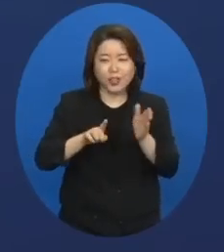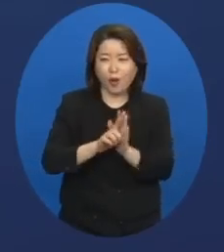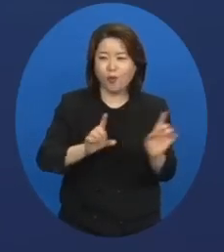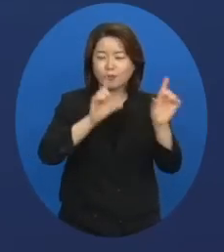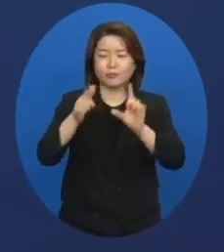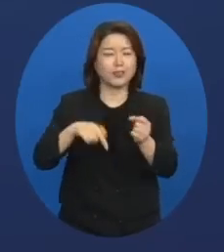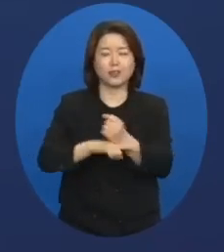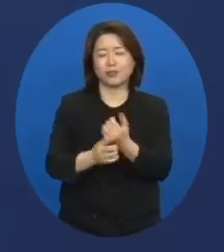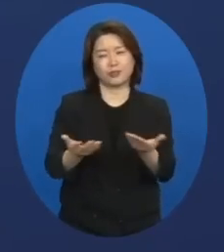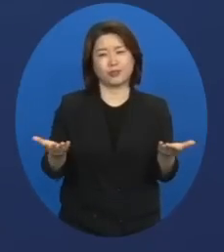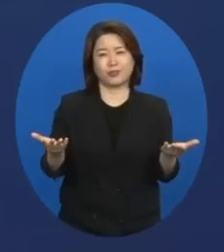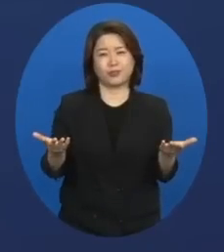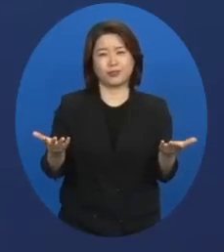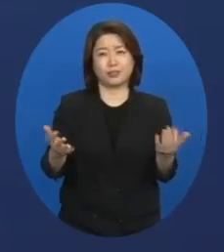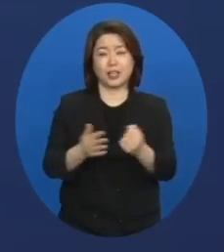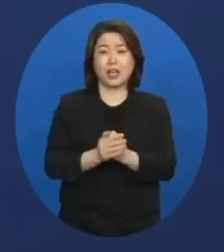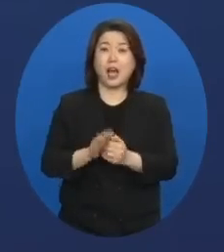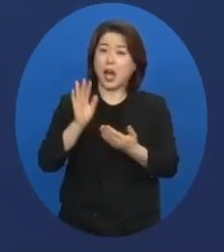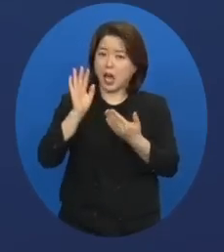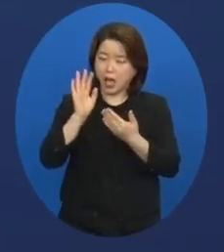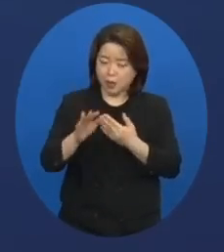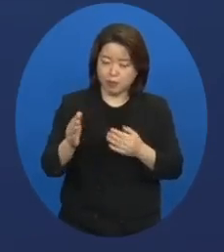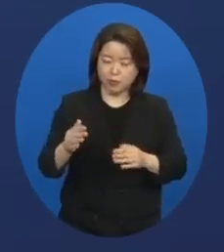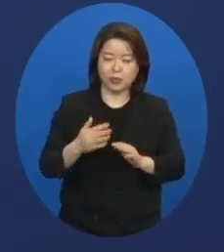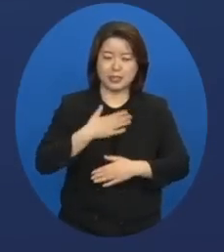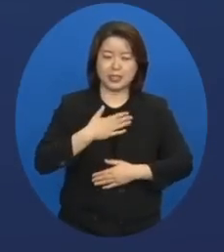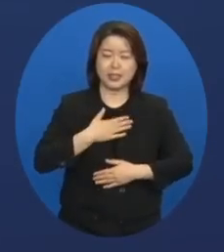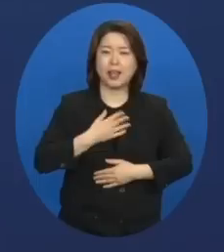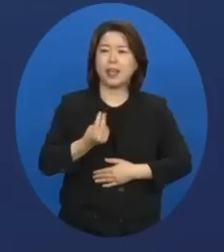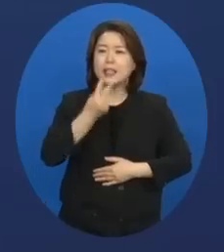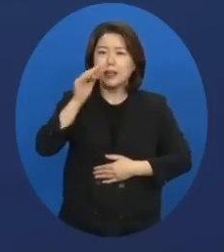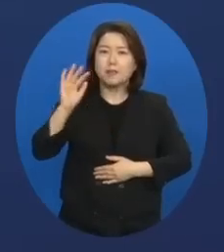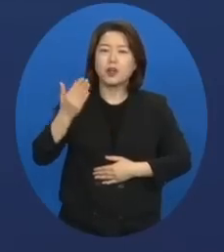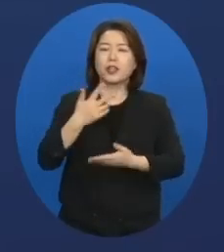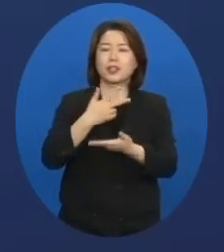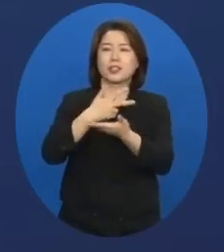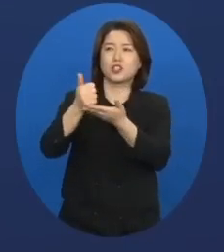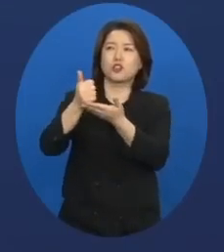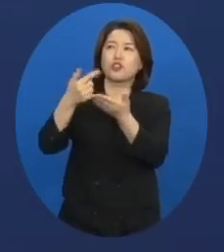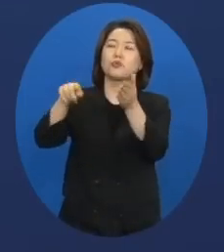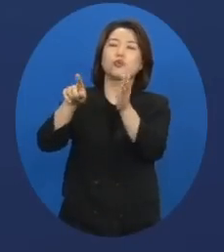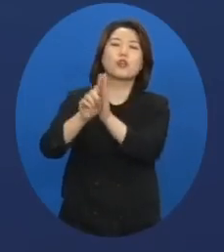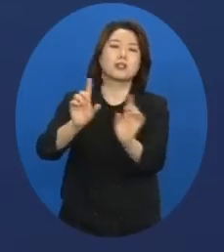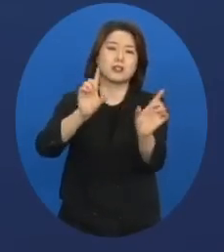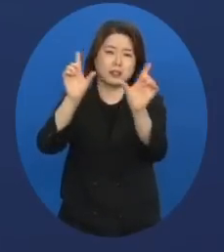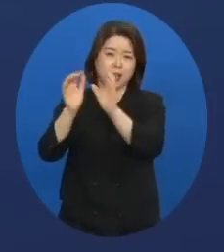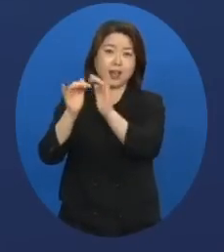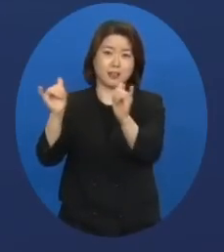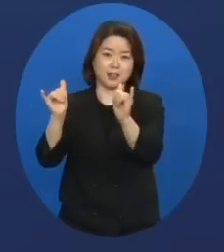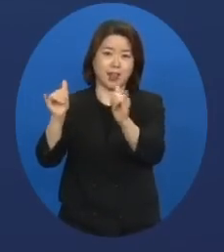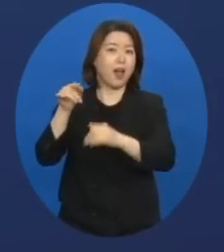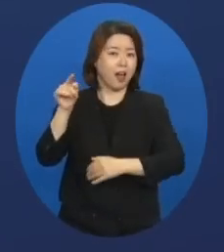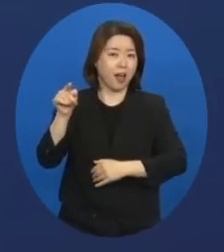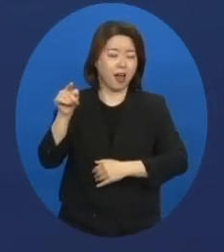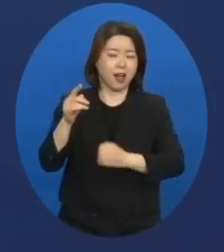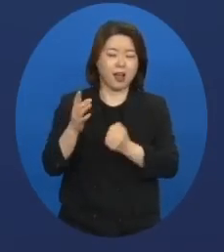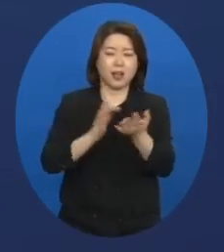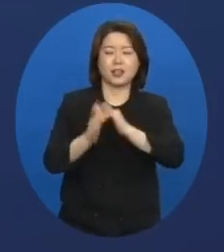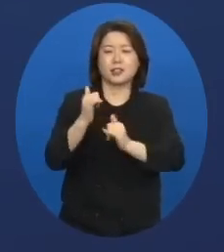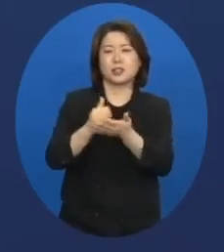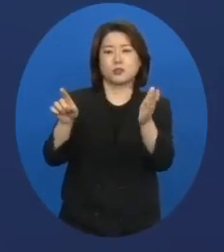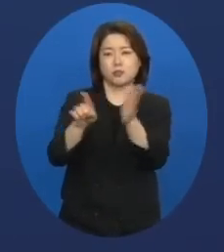거죠. 이제는 오직 내 생명 되시는 예수님을 위해서 사는 자, 그 사람이 예수 믿는